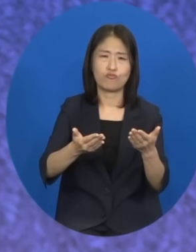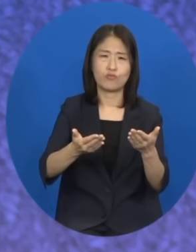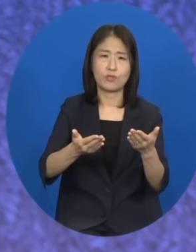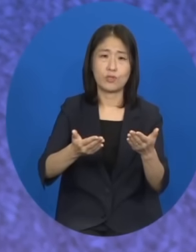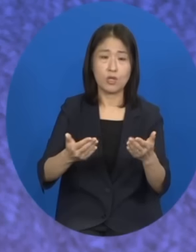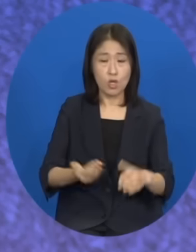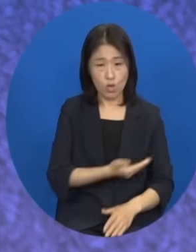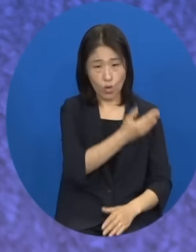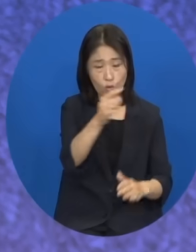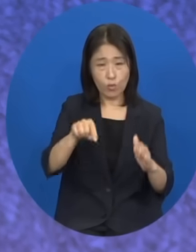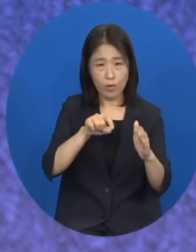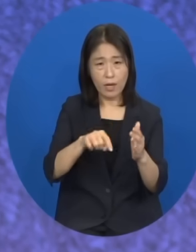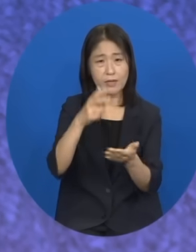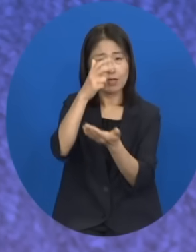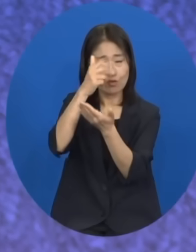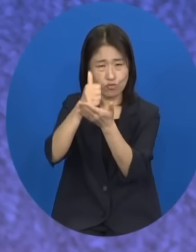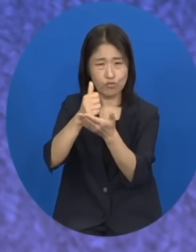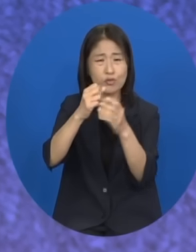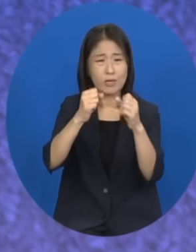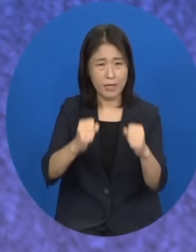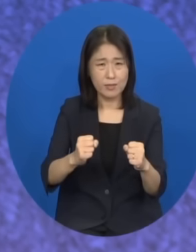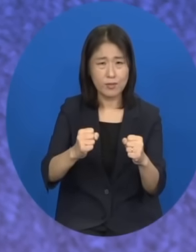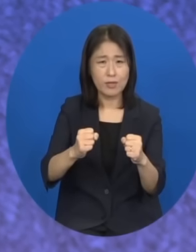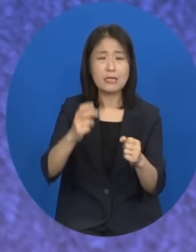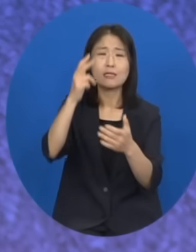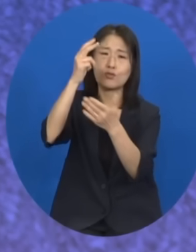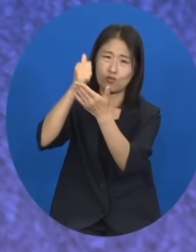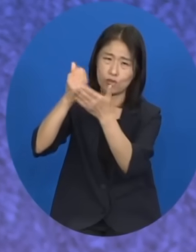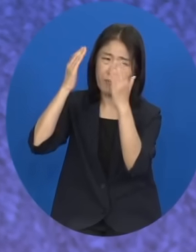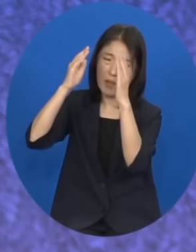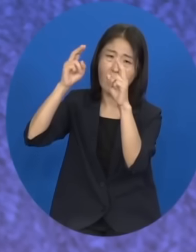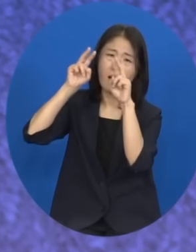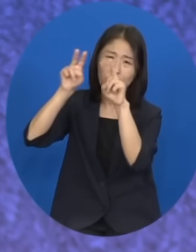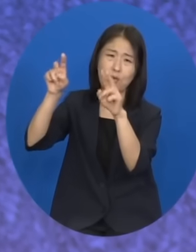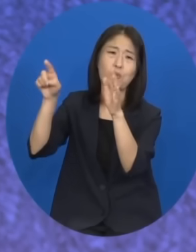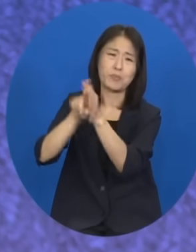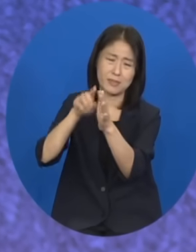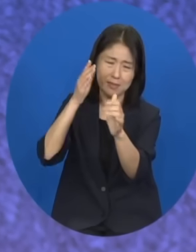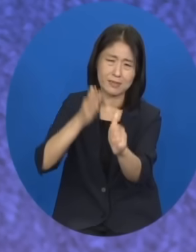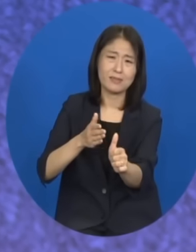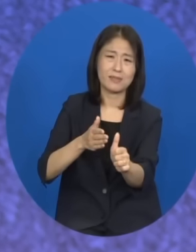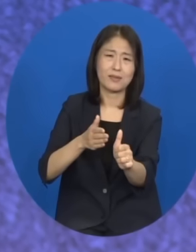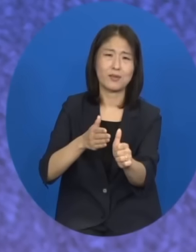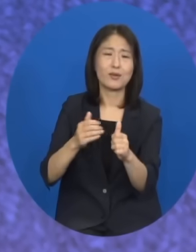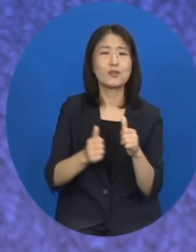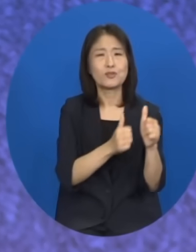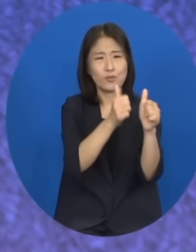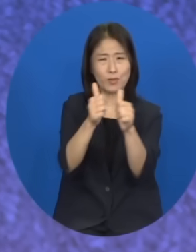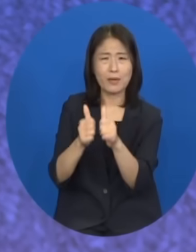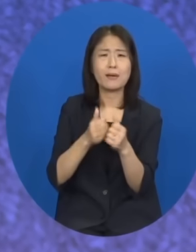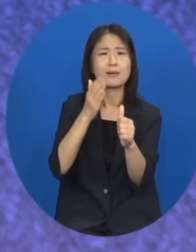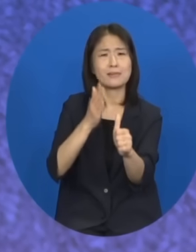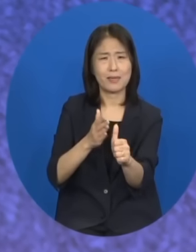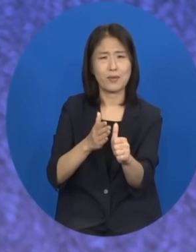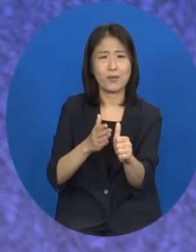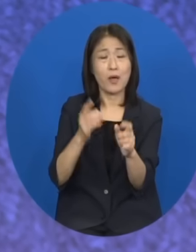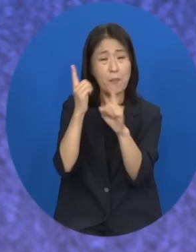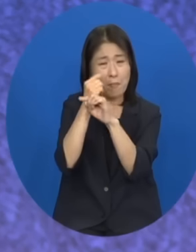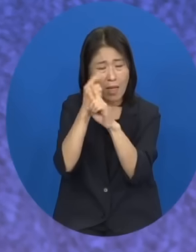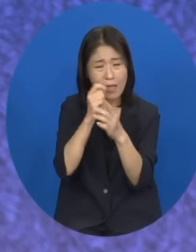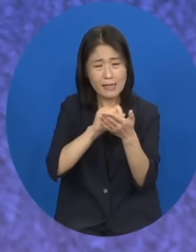계십니다. 그 주님을 바라보시고 정말 믿으세요. 그리고 그 주님과 동행하시는 삶을 매일